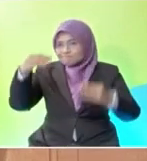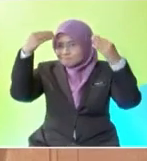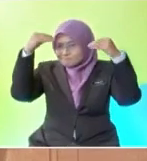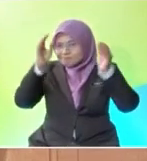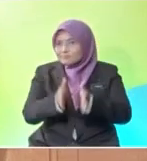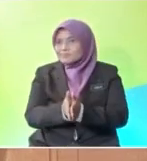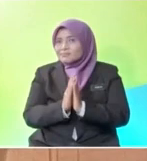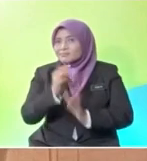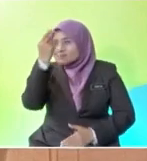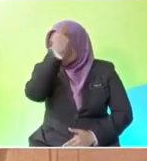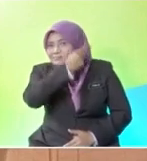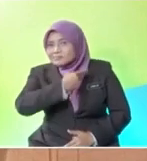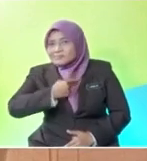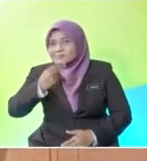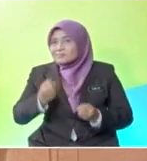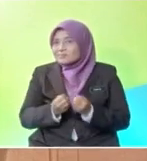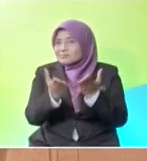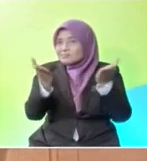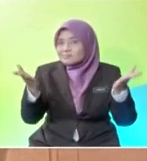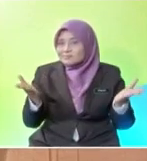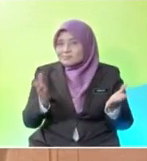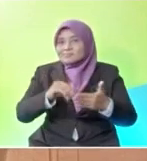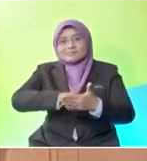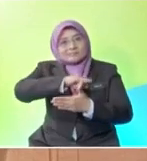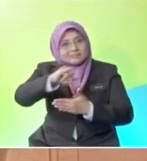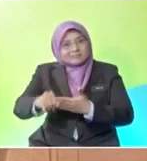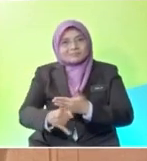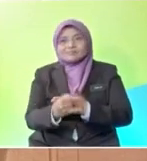Bentang sedikit Project Hanif nah